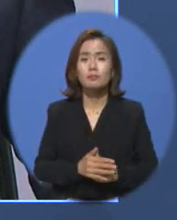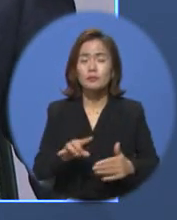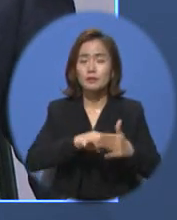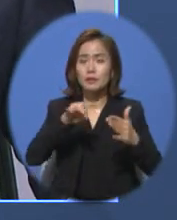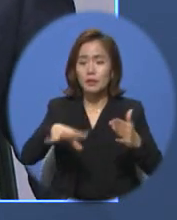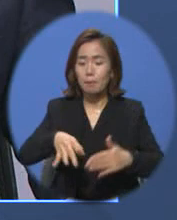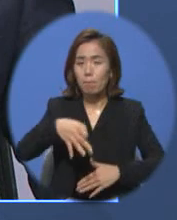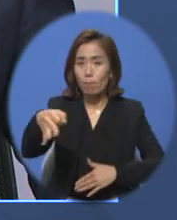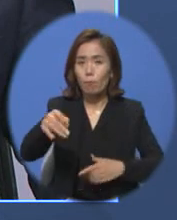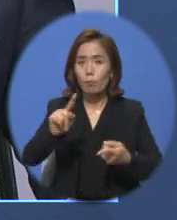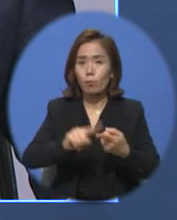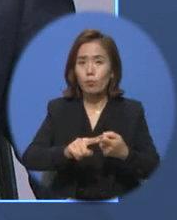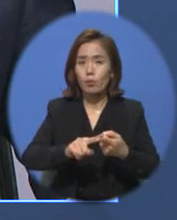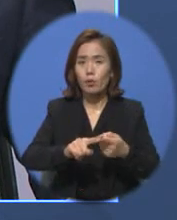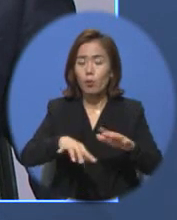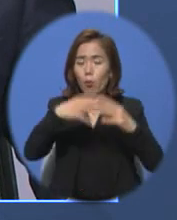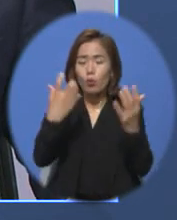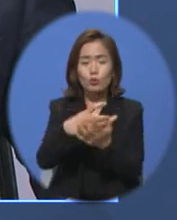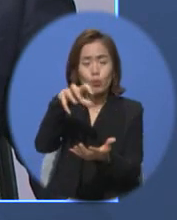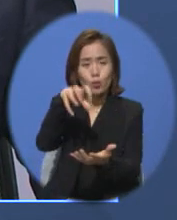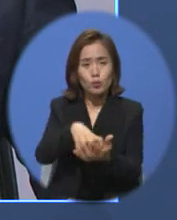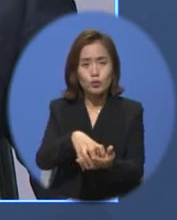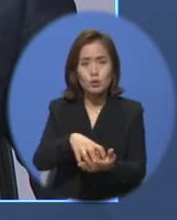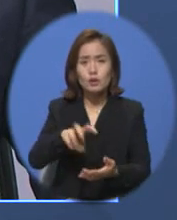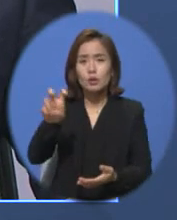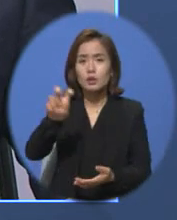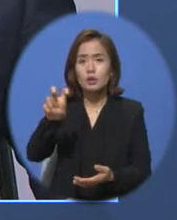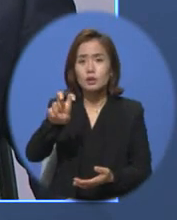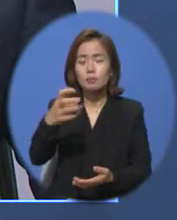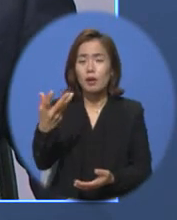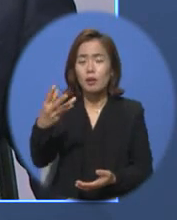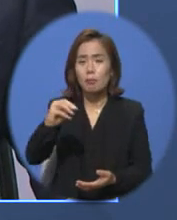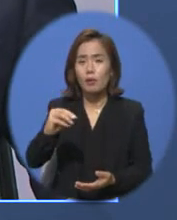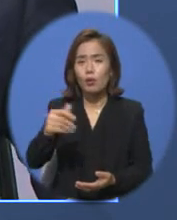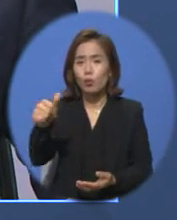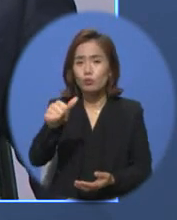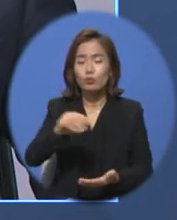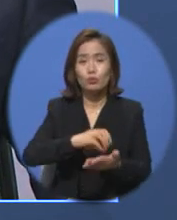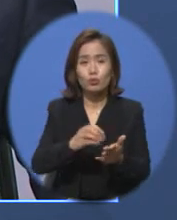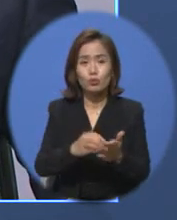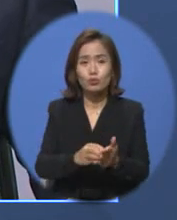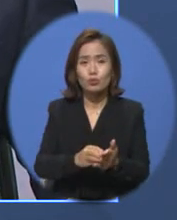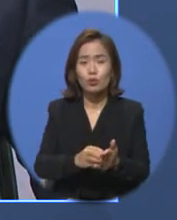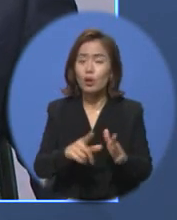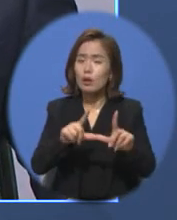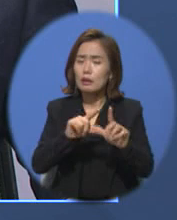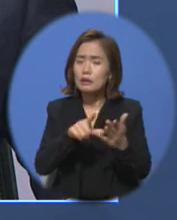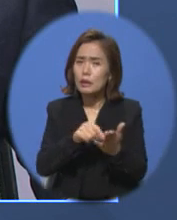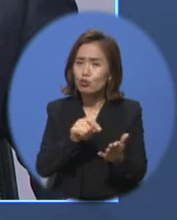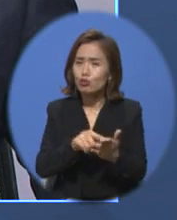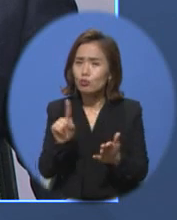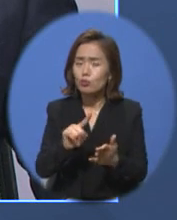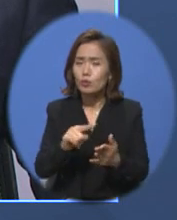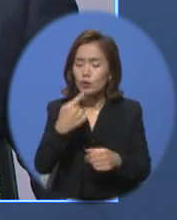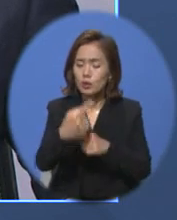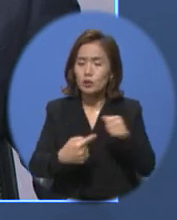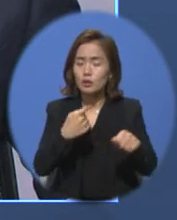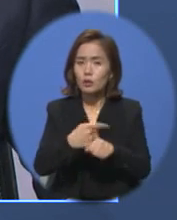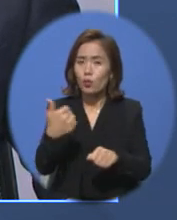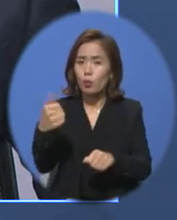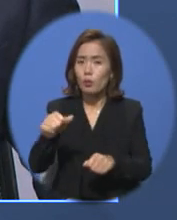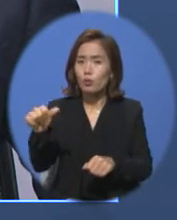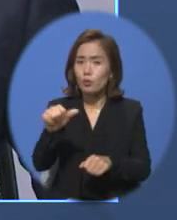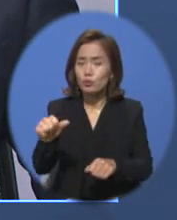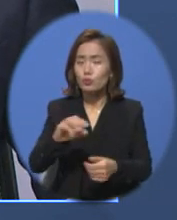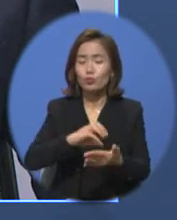. 지난5년간귀하의총납세액은약28만2천원입니다. 즉,당신은연간약5만5천원 ,